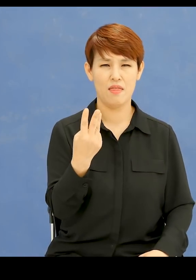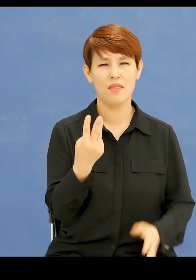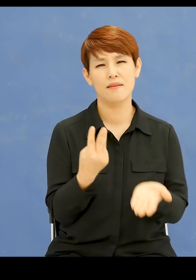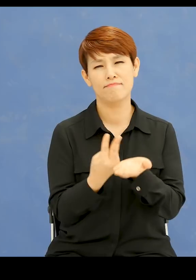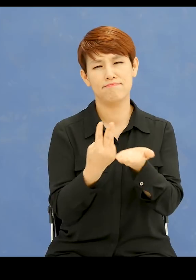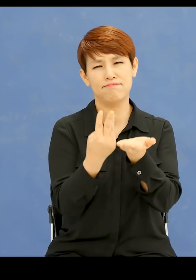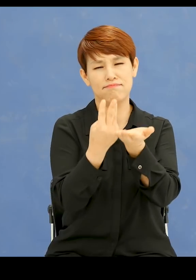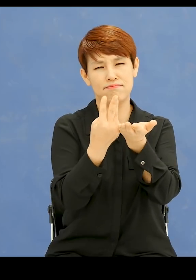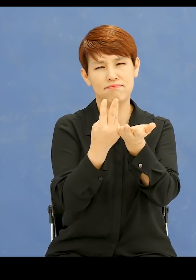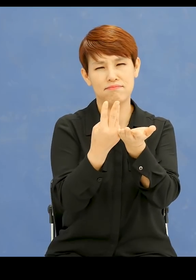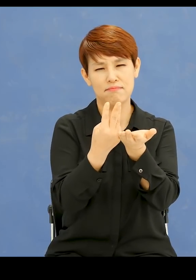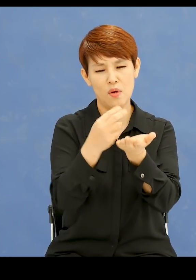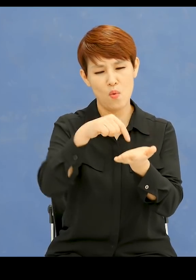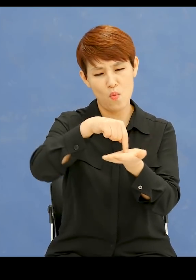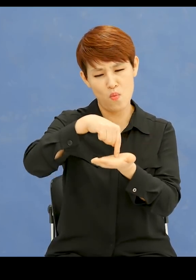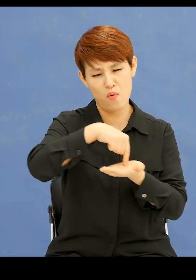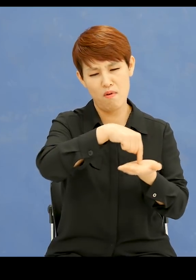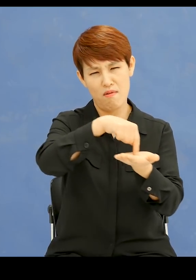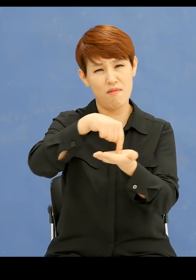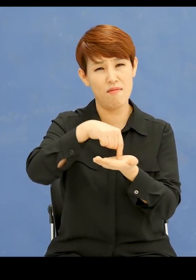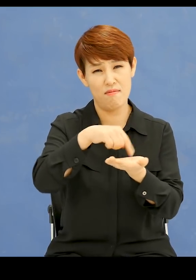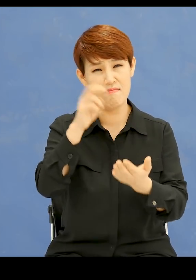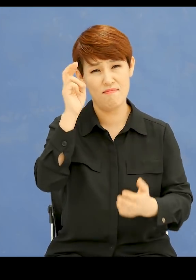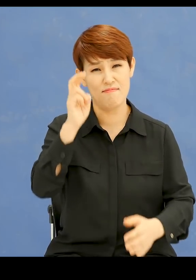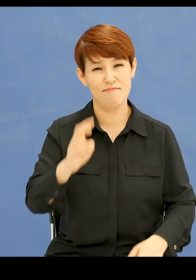많이 외롭지 않았을까라는 생각이